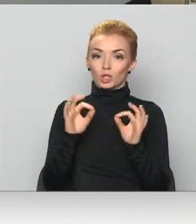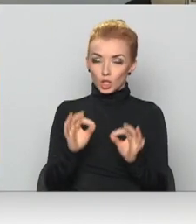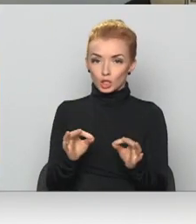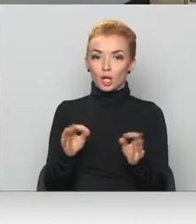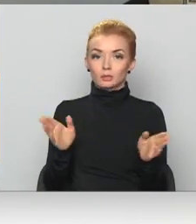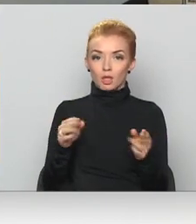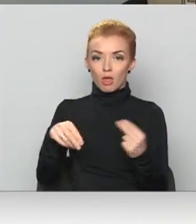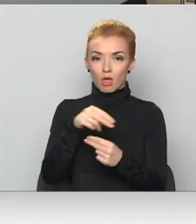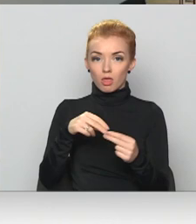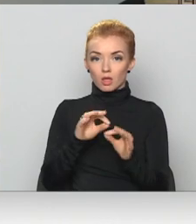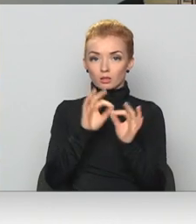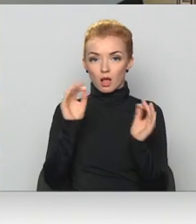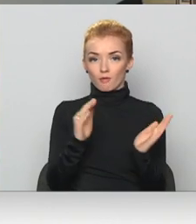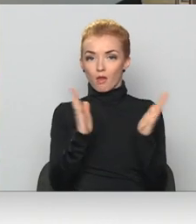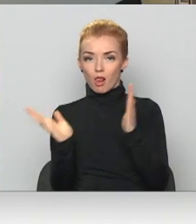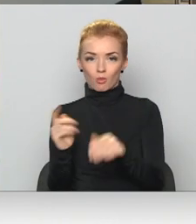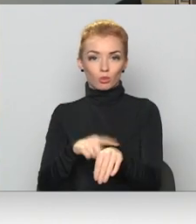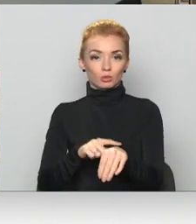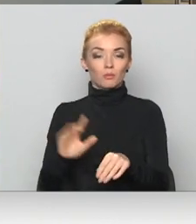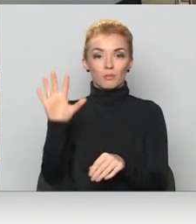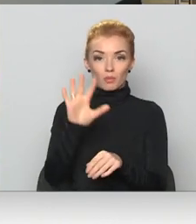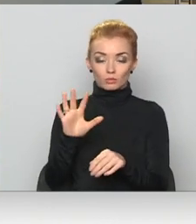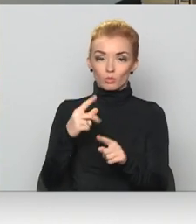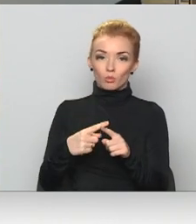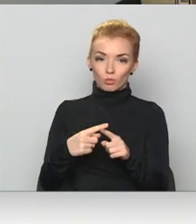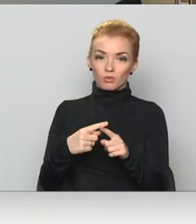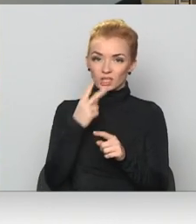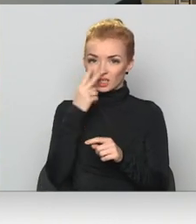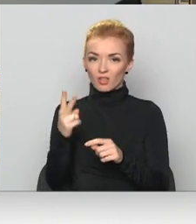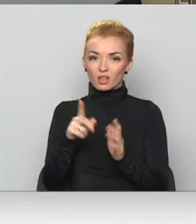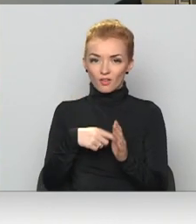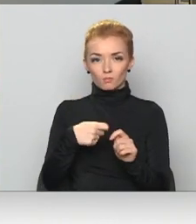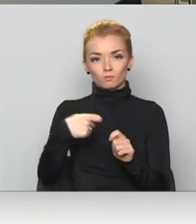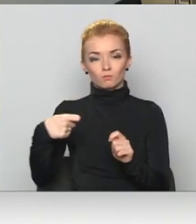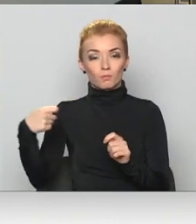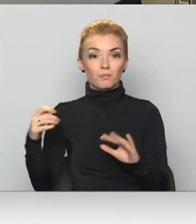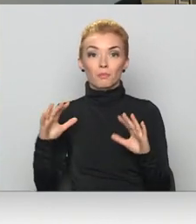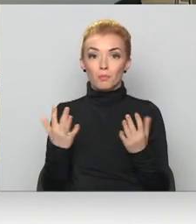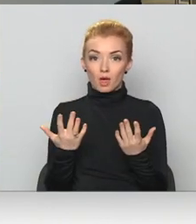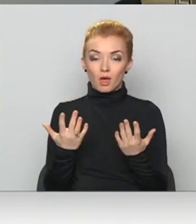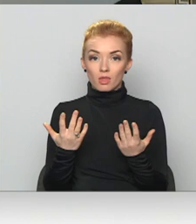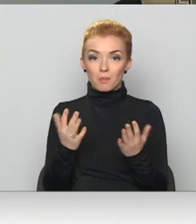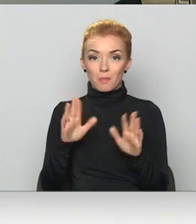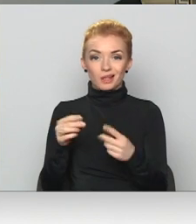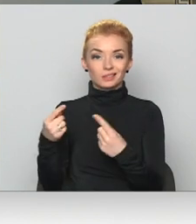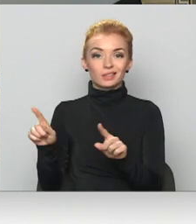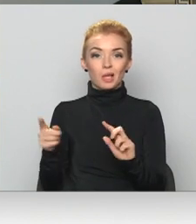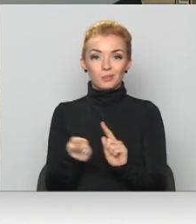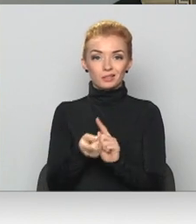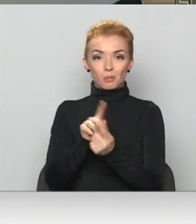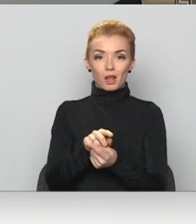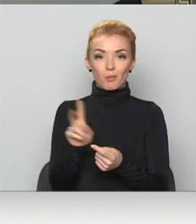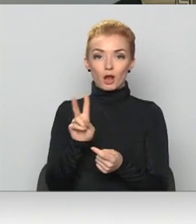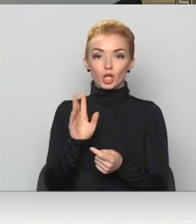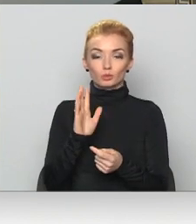sākusies 5:00 un ir paredzams, ka vēl turpināsies kādu laiku. Bet, ja mēs runājam par tām citām izmaiņām, kas mūs